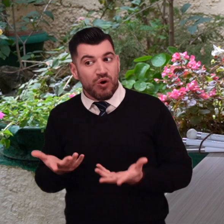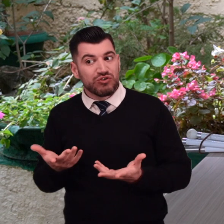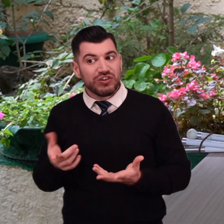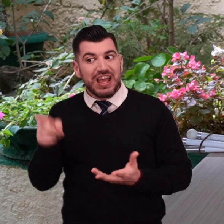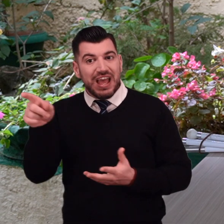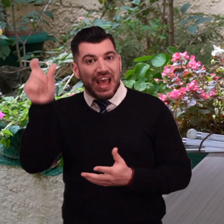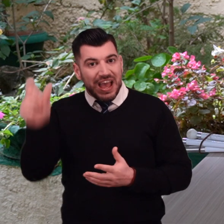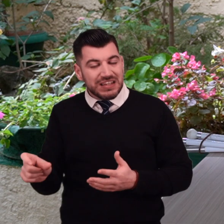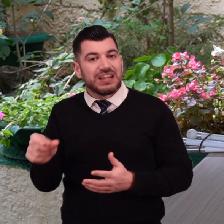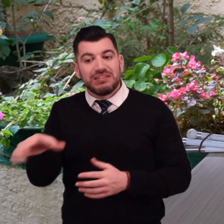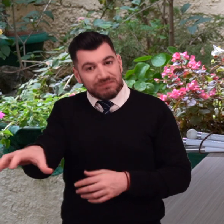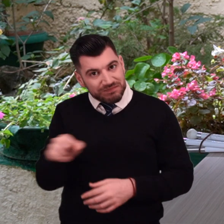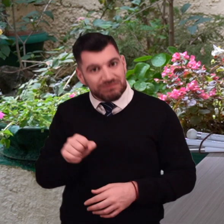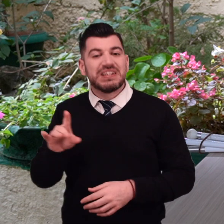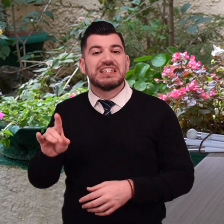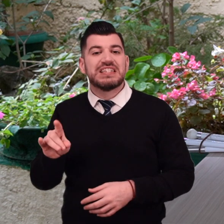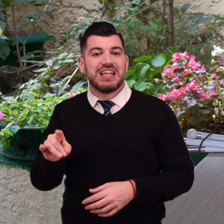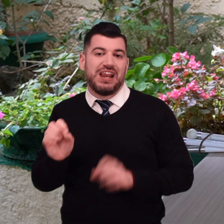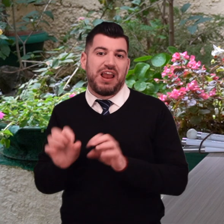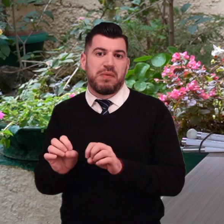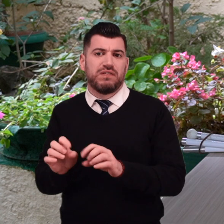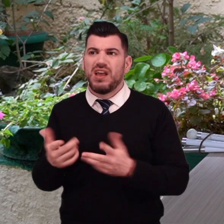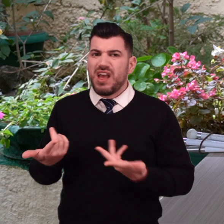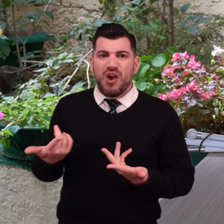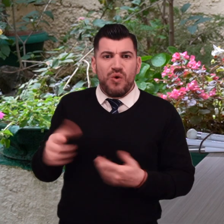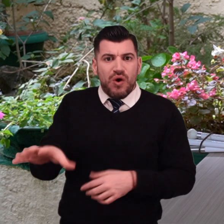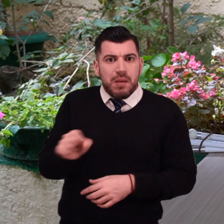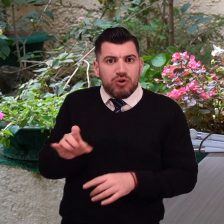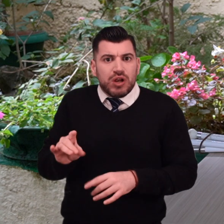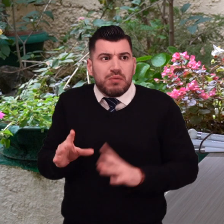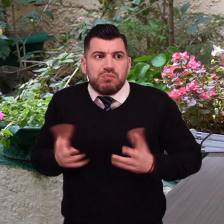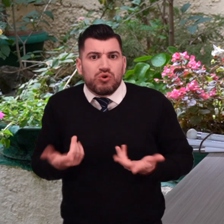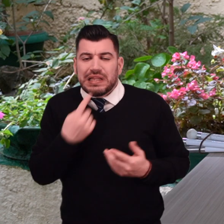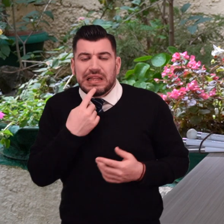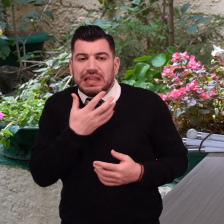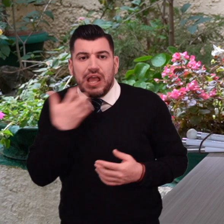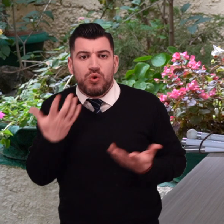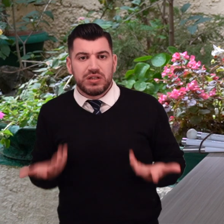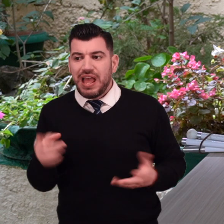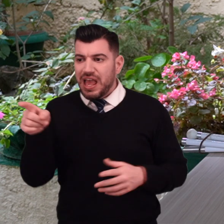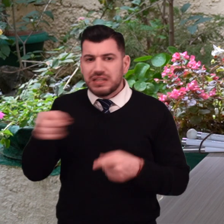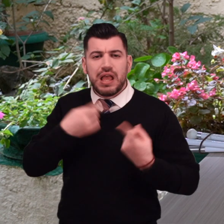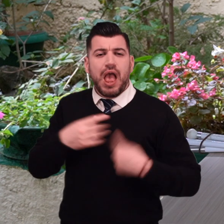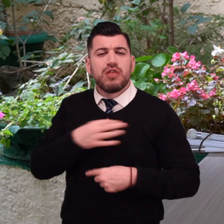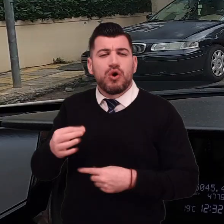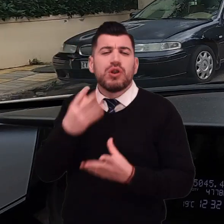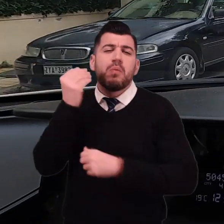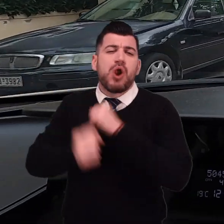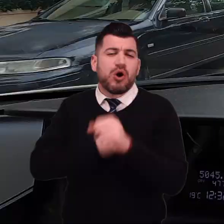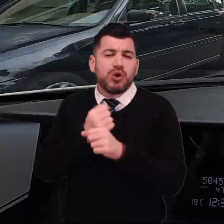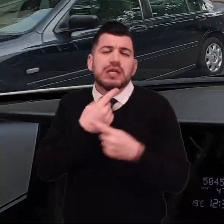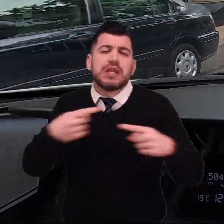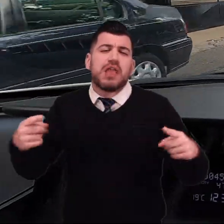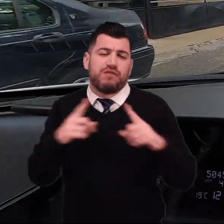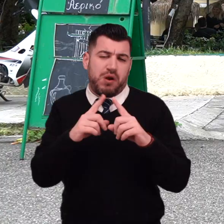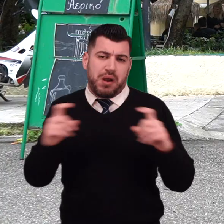γίνει ανάδοχη? Κοίτα, εθελόντρια είσαι σε τόσα πράγματα. Τα ζώα τα αγαπάς. Ναι. Θέλουμε μια βοήθεια από σένα